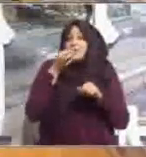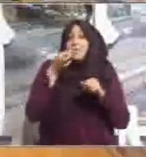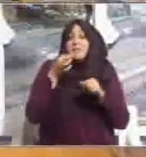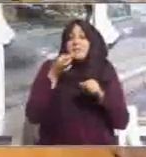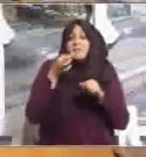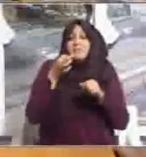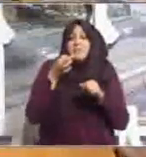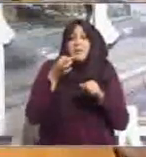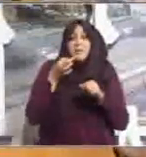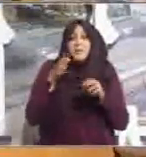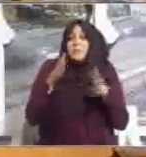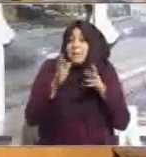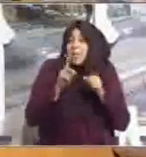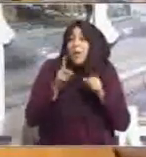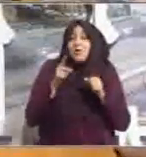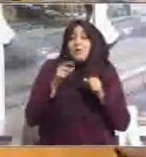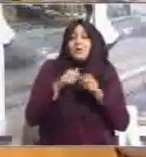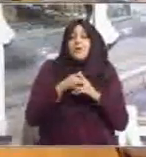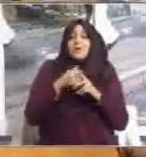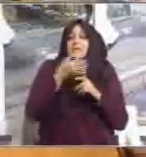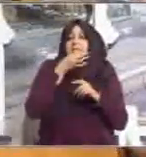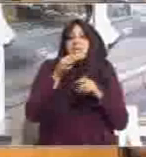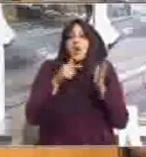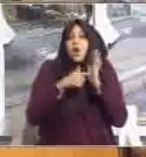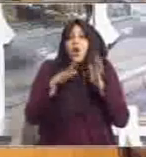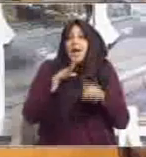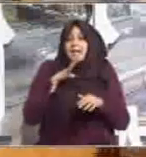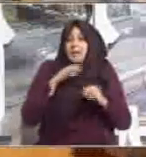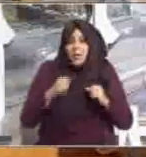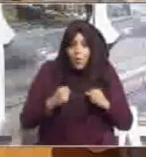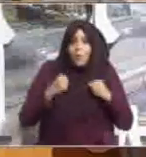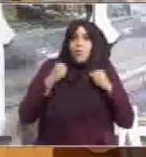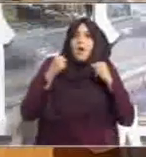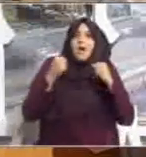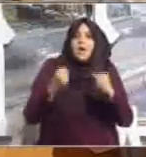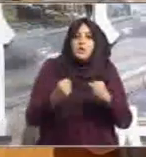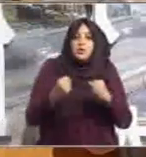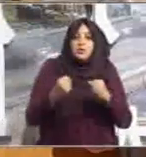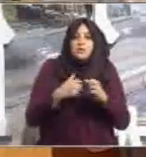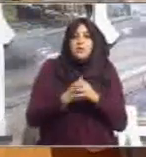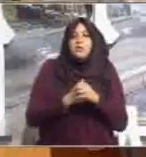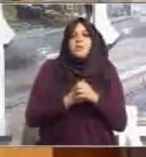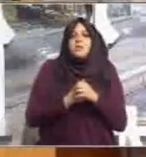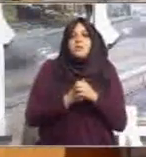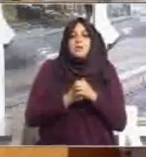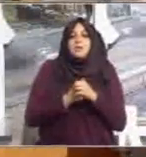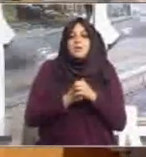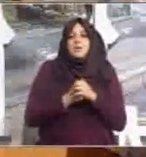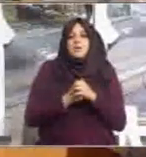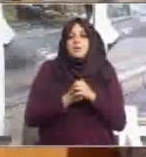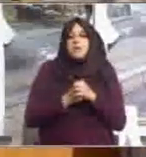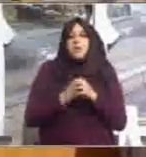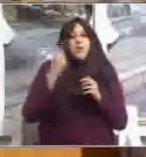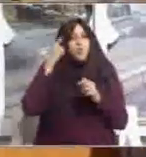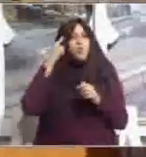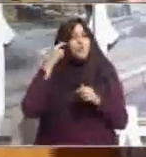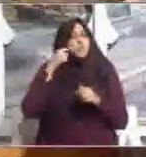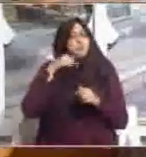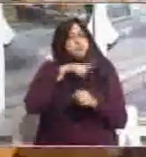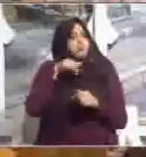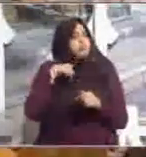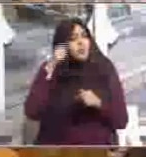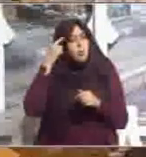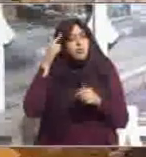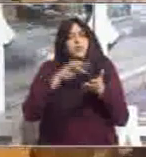فقلت الشجاعة عندما يملكها الإنسان. نحن نفهم الجانب الأول اللي هو القوة. نعم